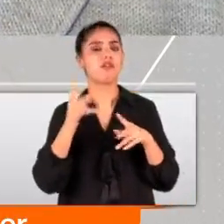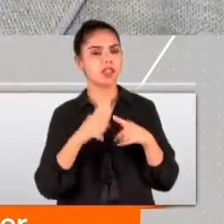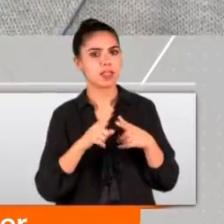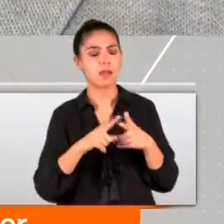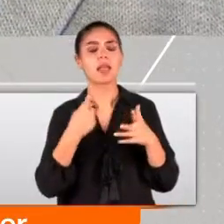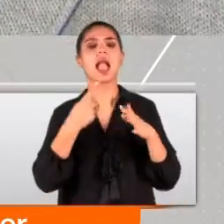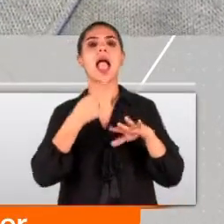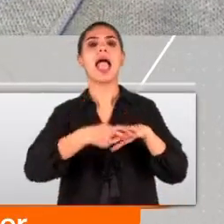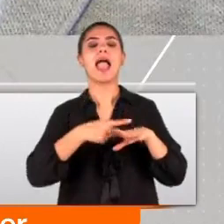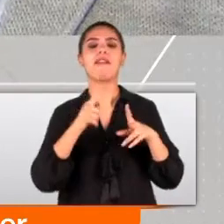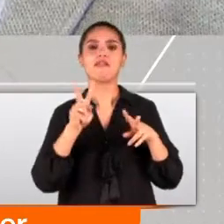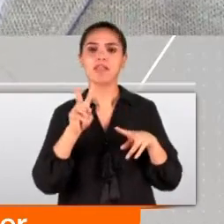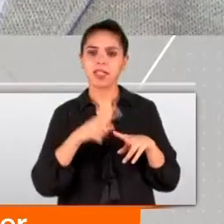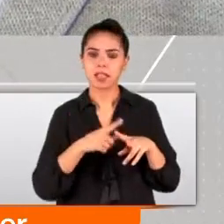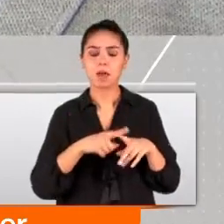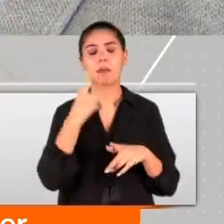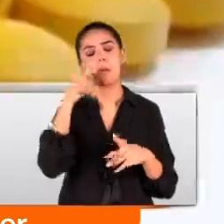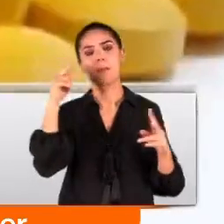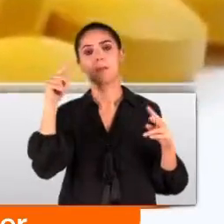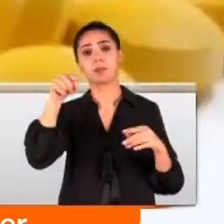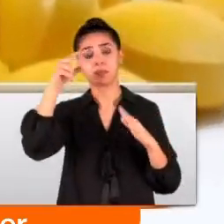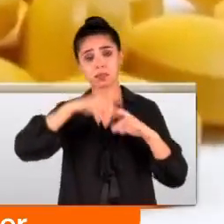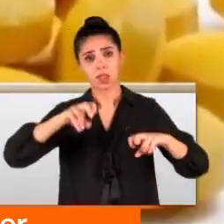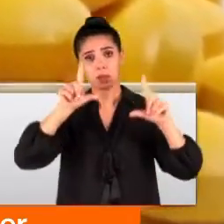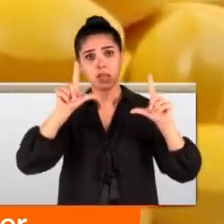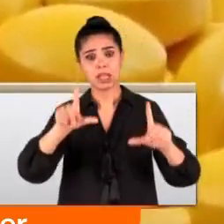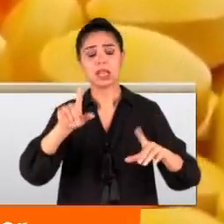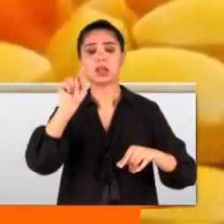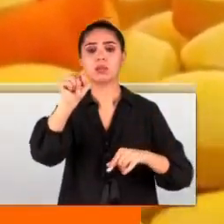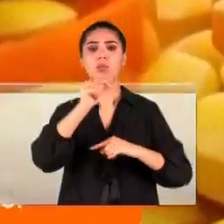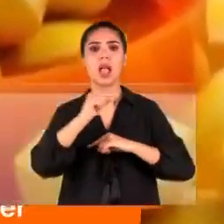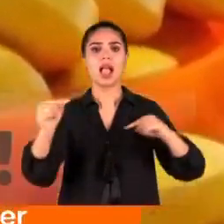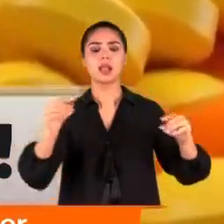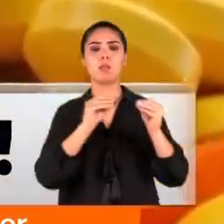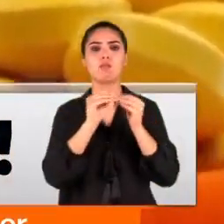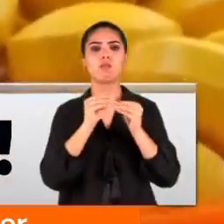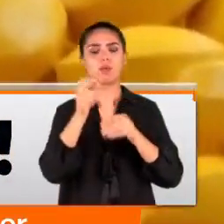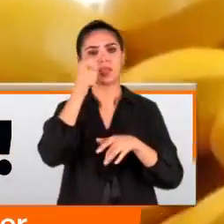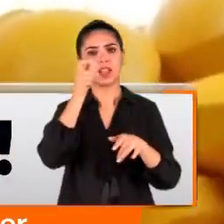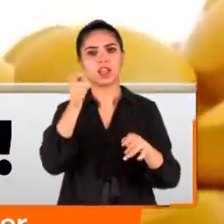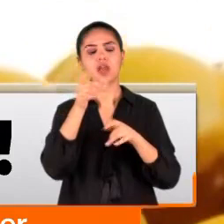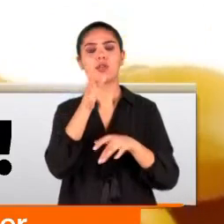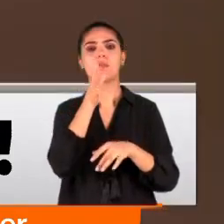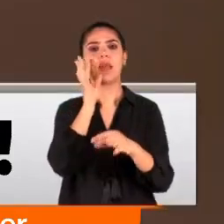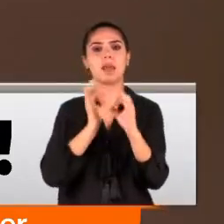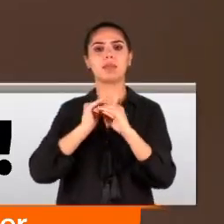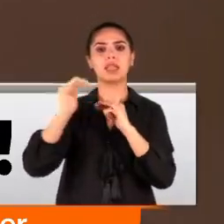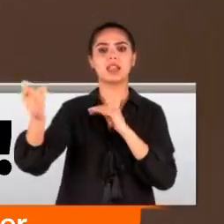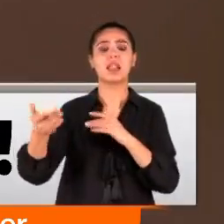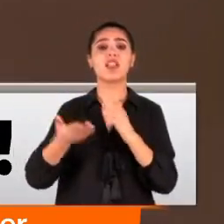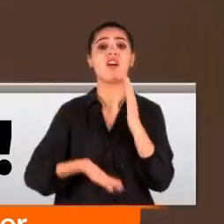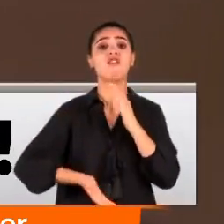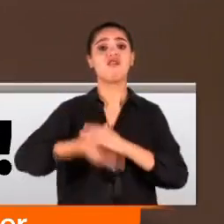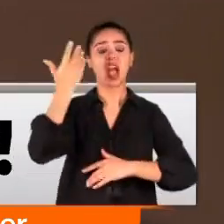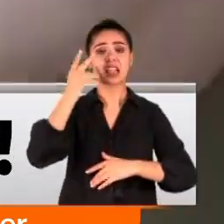E vitamini, K vitamini, bunlara bir bakılması lazım. Vitamin eksikliğinin yol açacağı sorunlara dikkat çeken bilim insanları fazla vitaminin